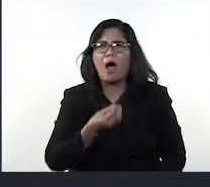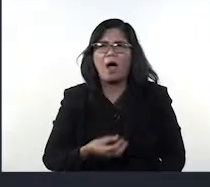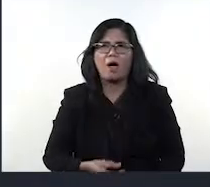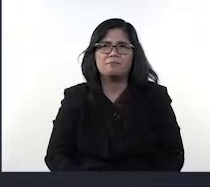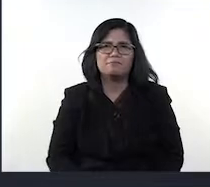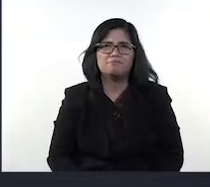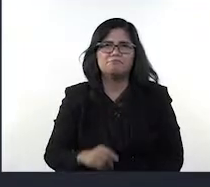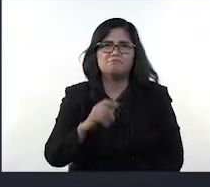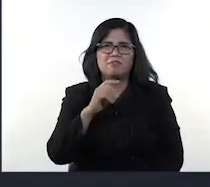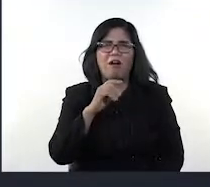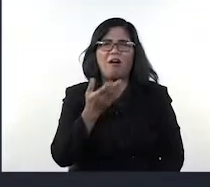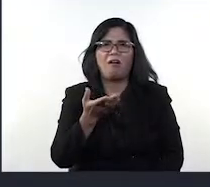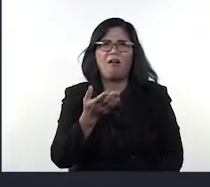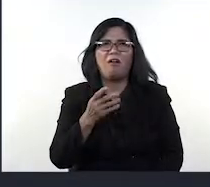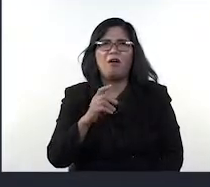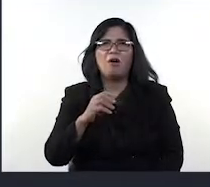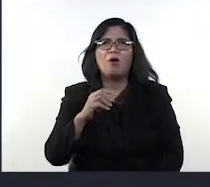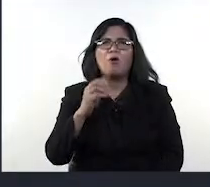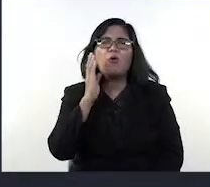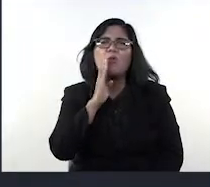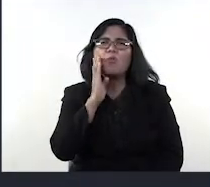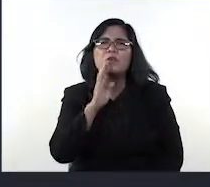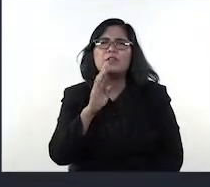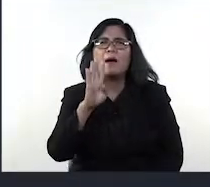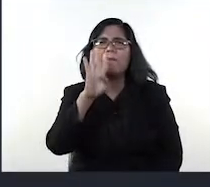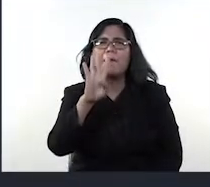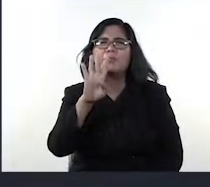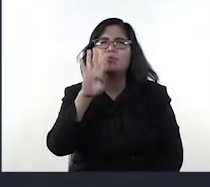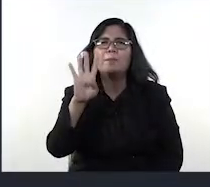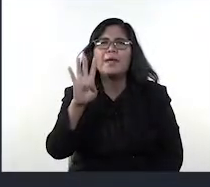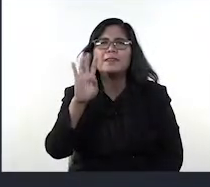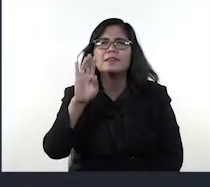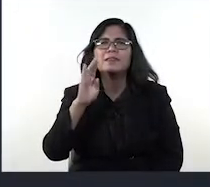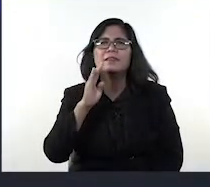Hai medali Hai usianya 44 tahun